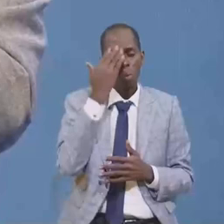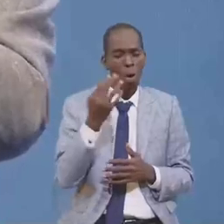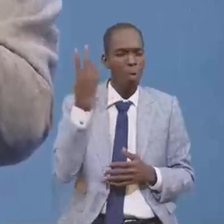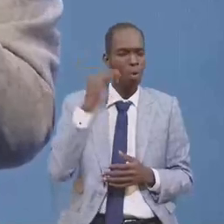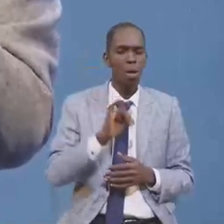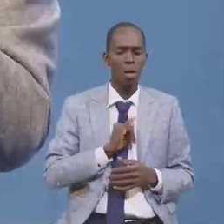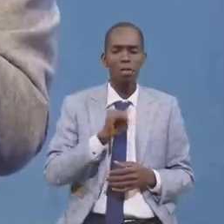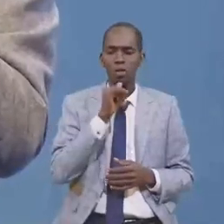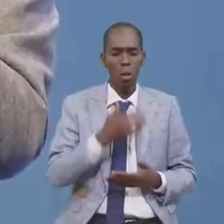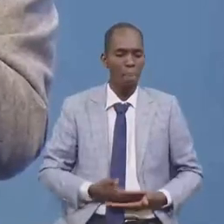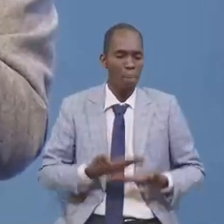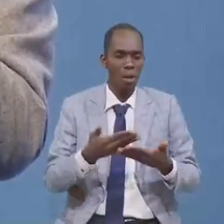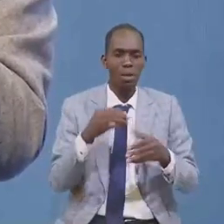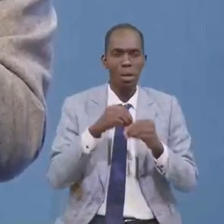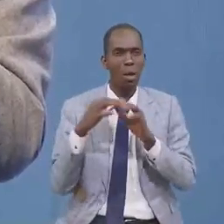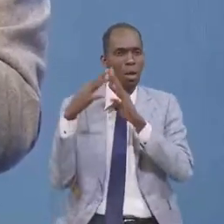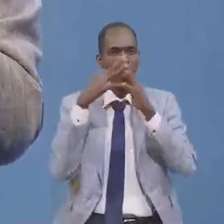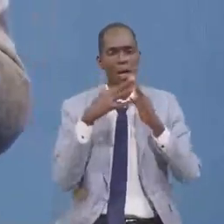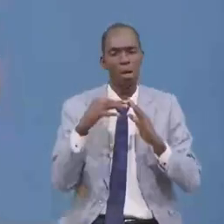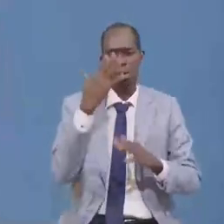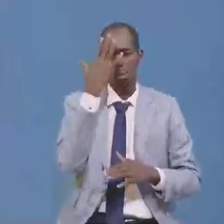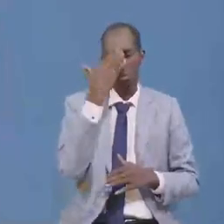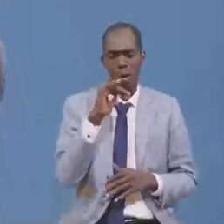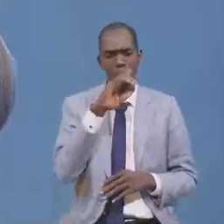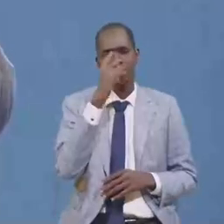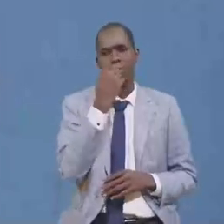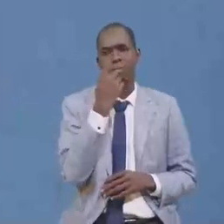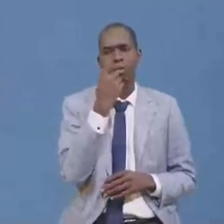Pourquoi est-ce que je ne suis pas né en Amérique?